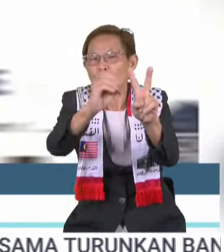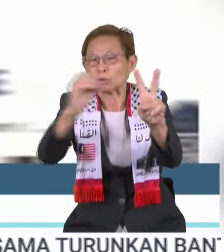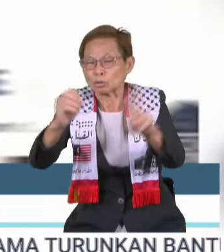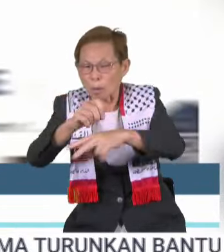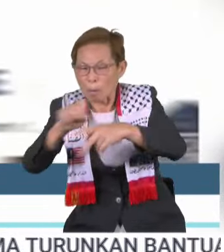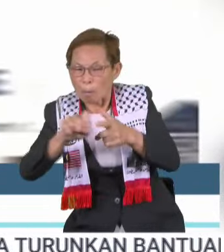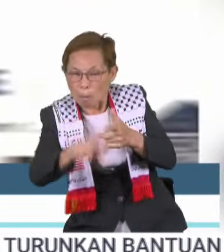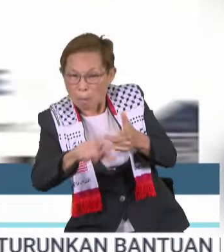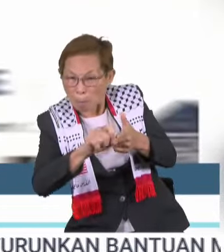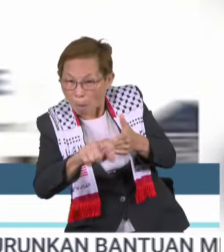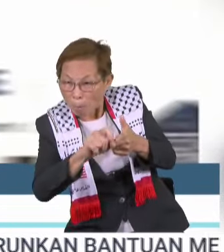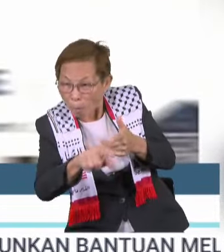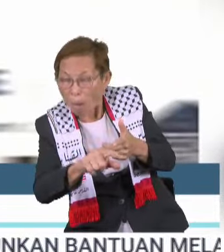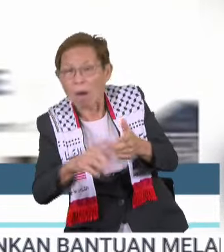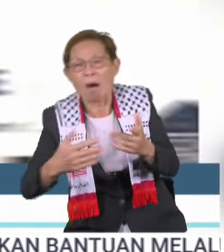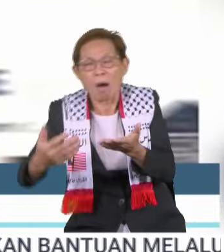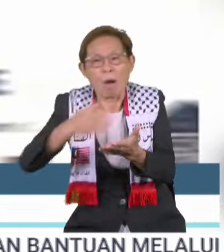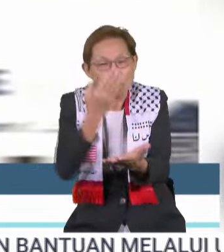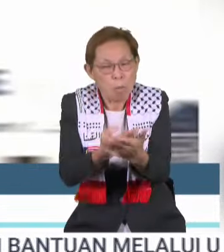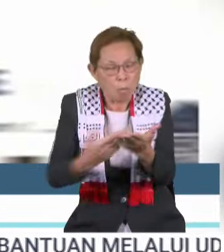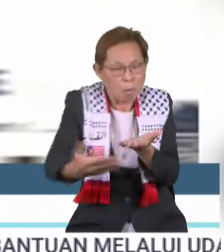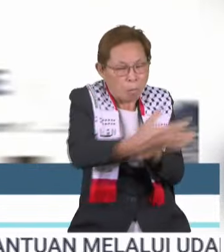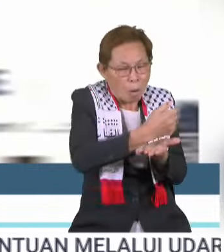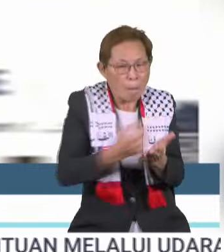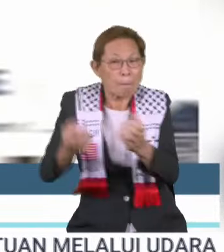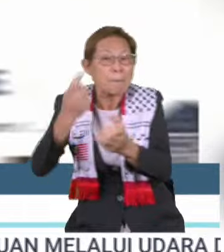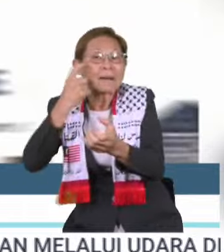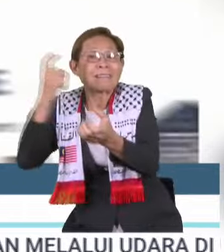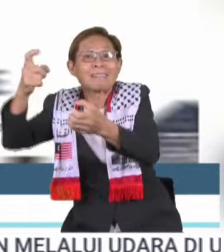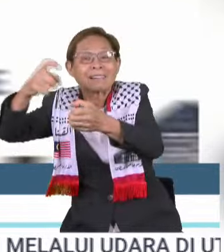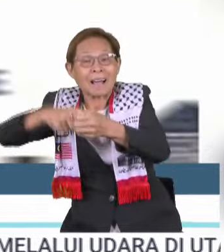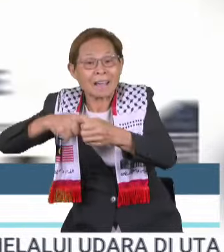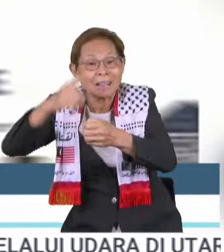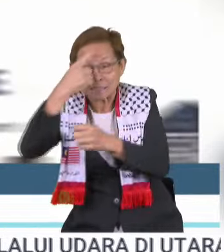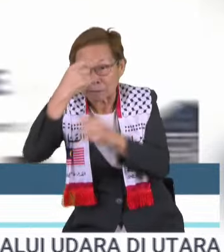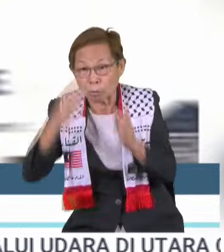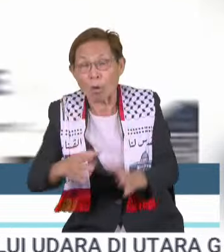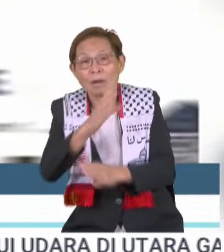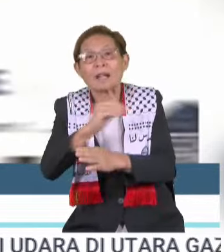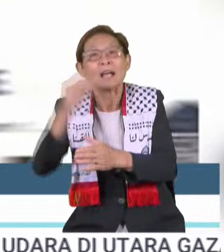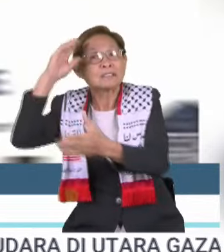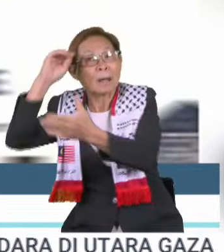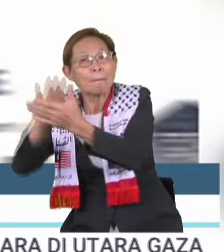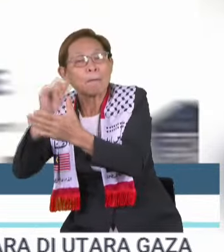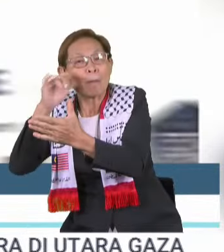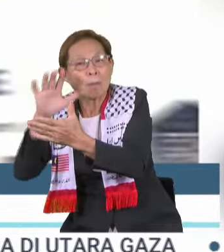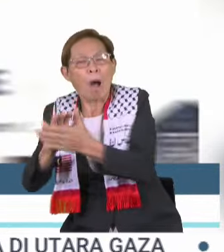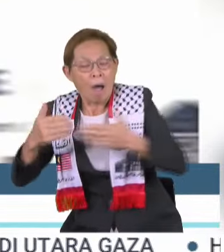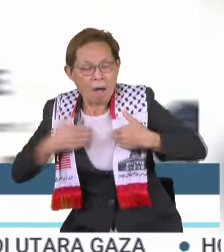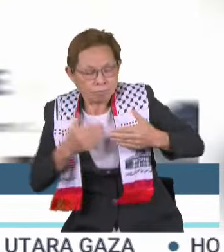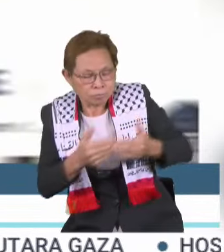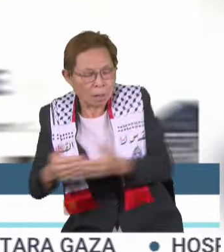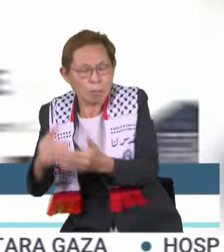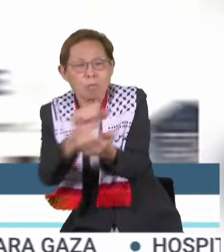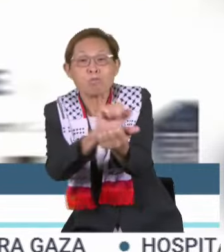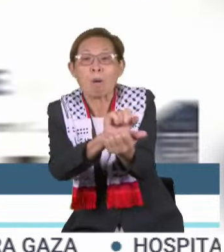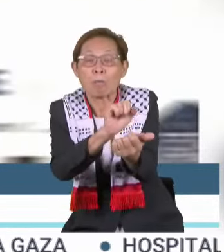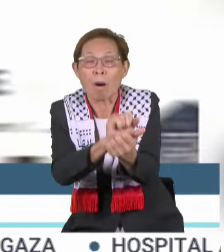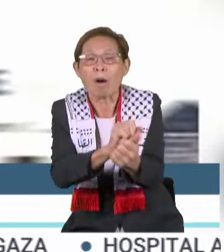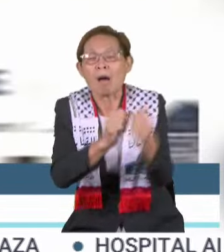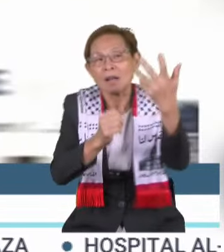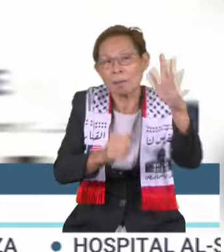peluru. Bukti kukuh sedang dikumpul berkaitan suspek utama dan pasangan suami isteri tempatan yang turut disambung reman Jumaat lalu. Secara